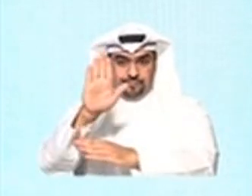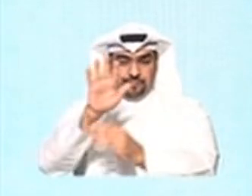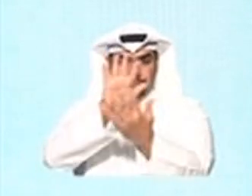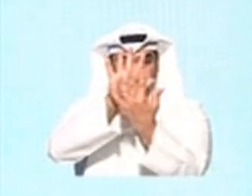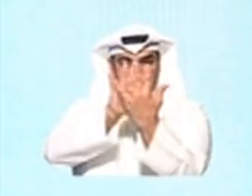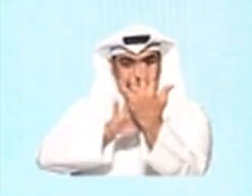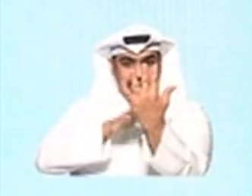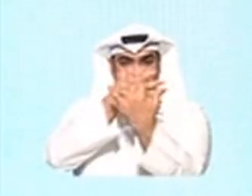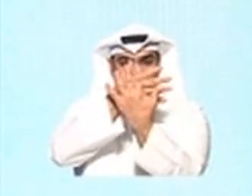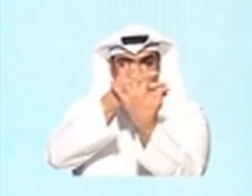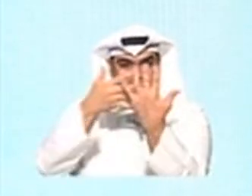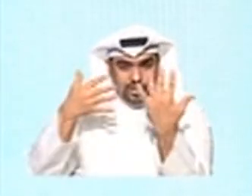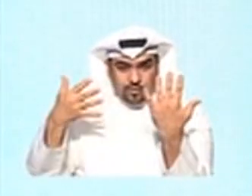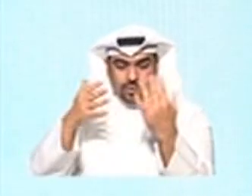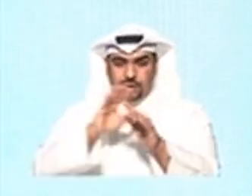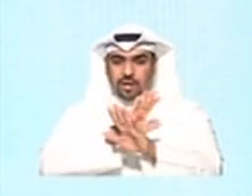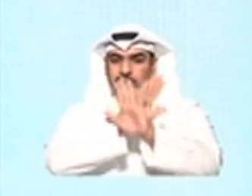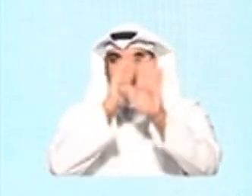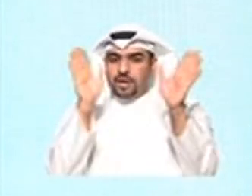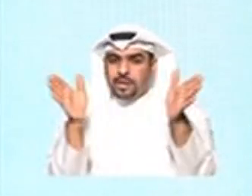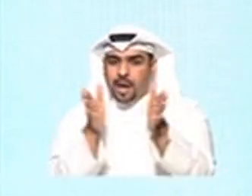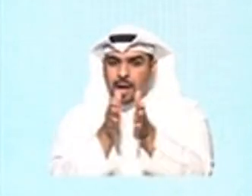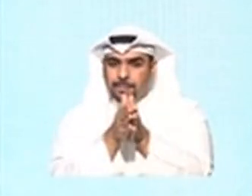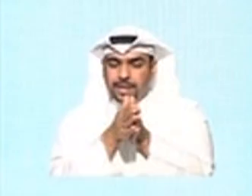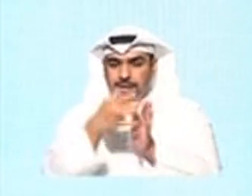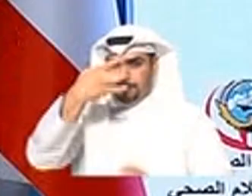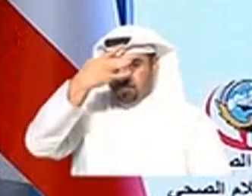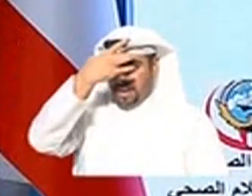بعد معرفة العدد الكلي للحالات وهو